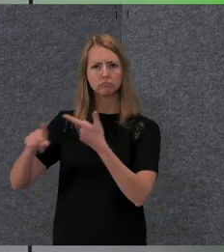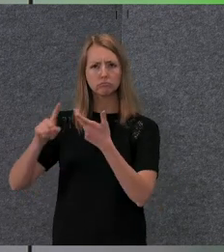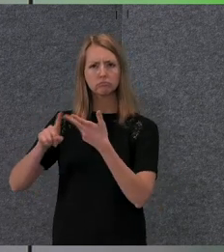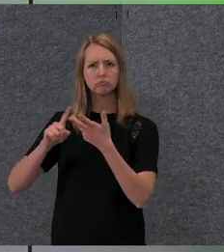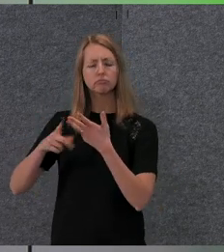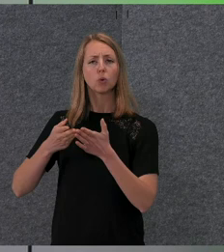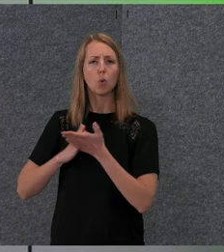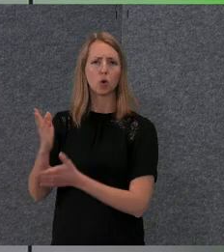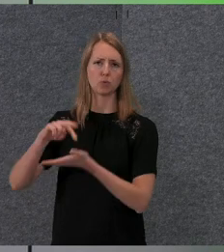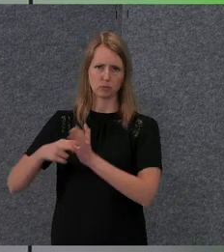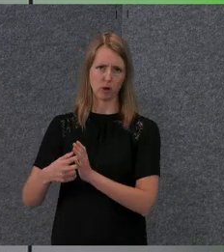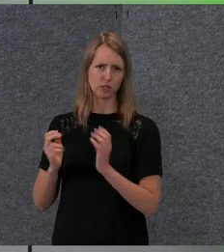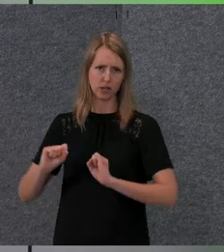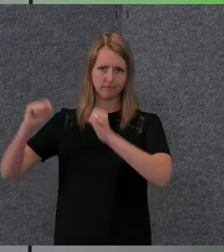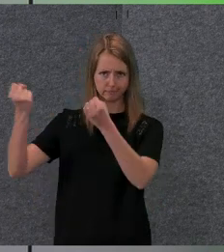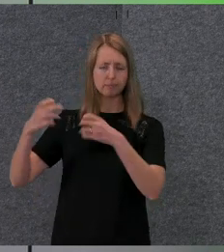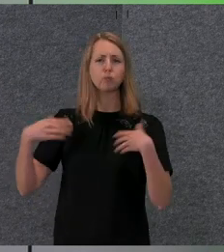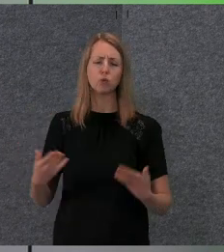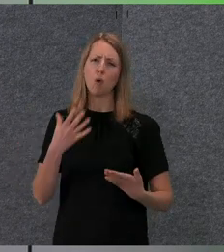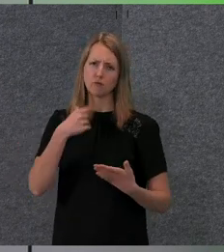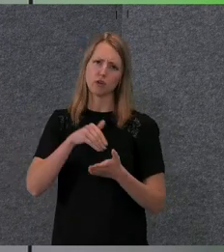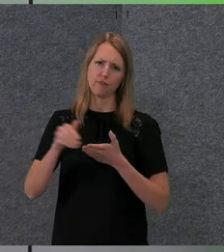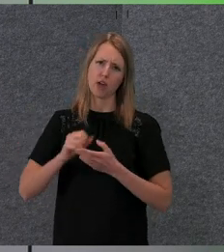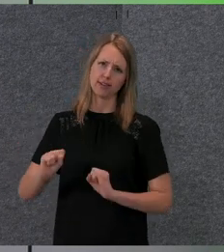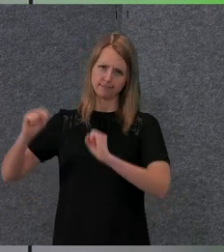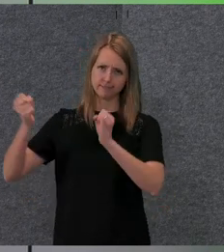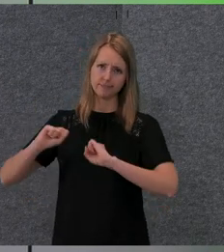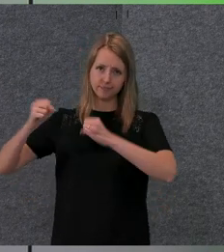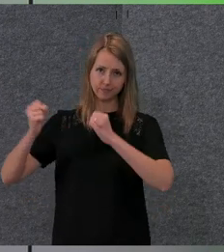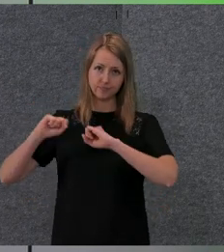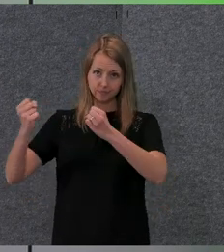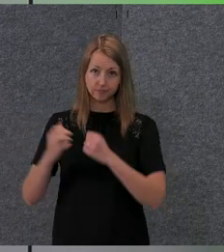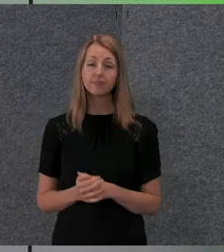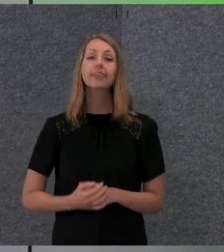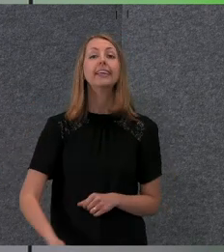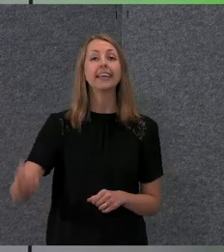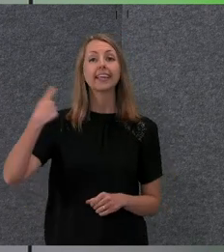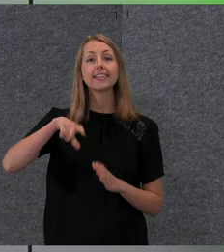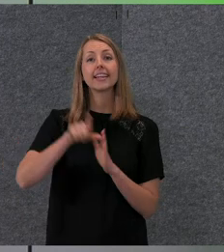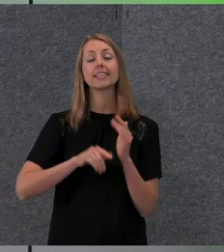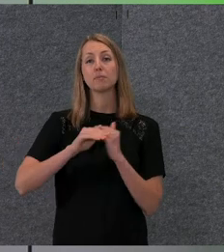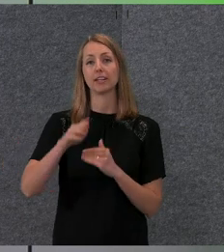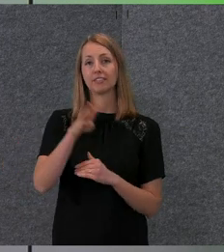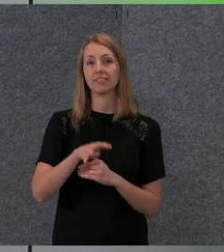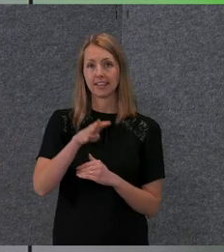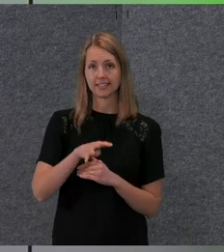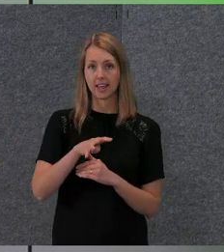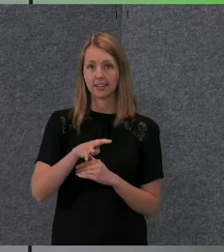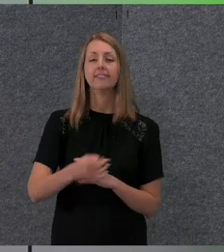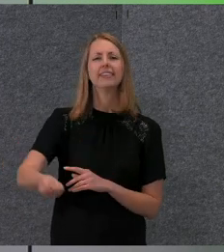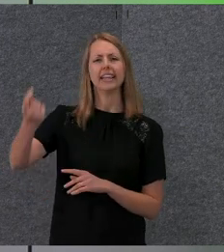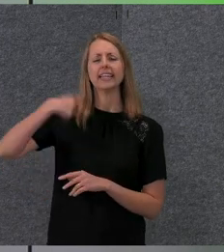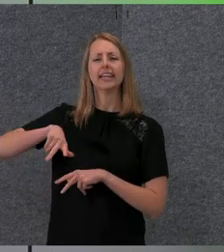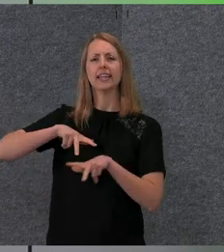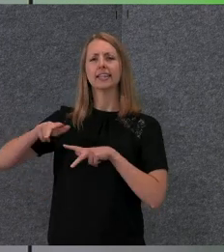machen. Dafür will ich weiter eintreten. Ich habe gestern auf dem Listenplatz 14, wo ich im vergangenen Jahr bei der vergangenen